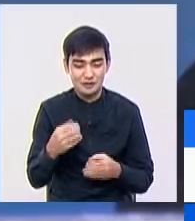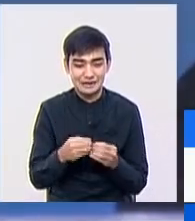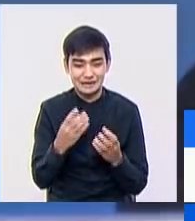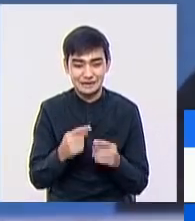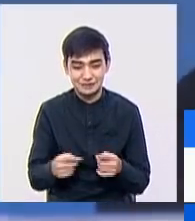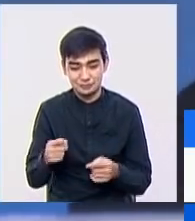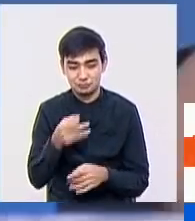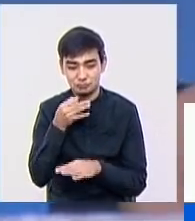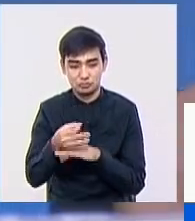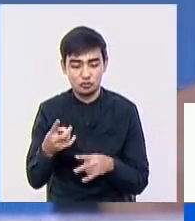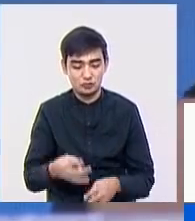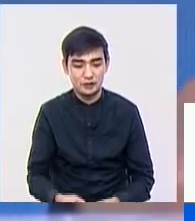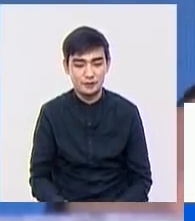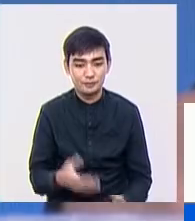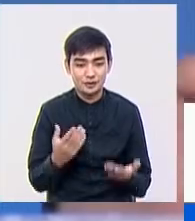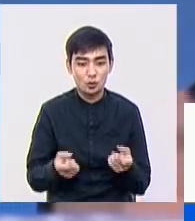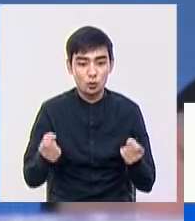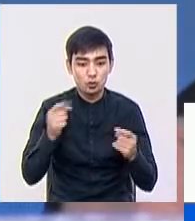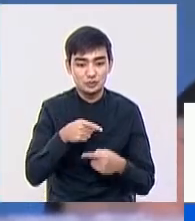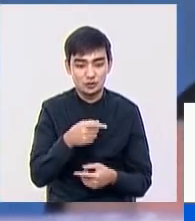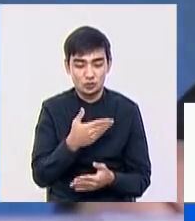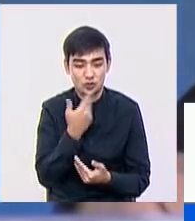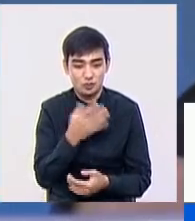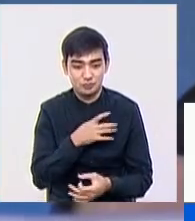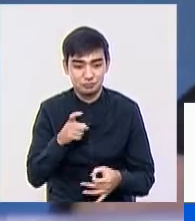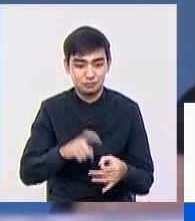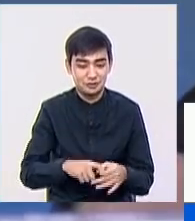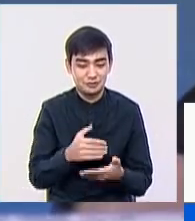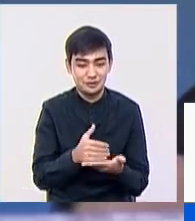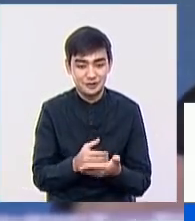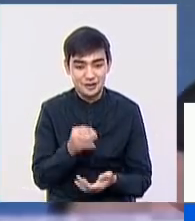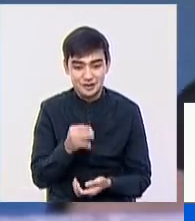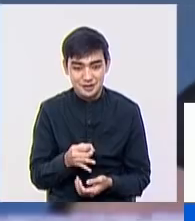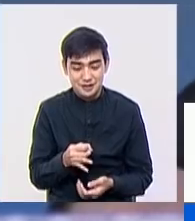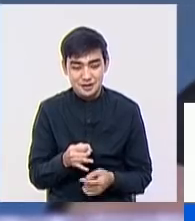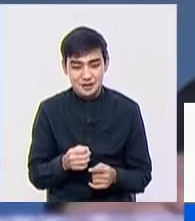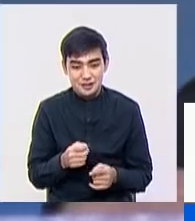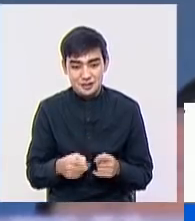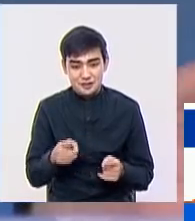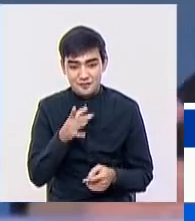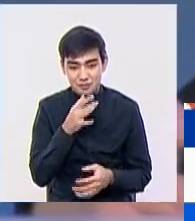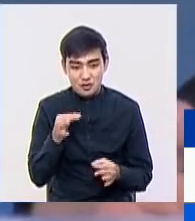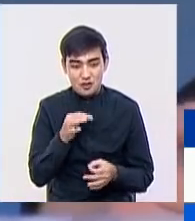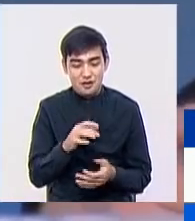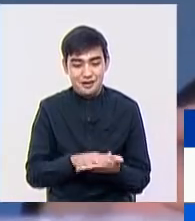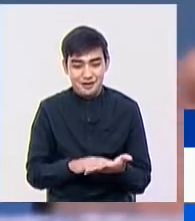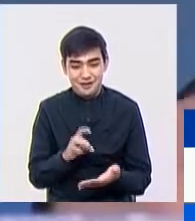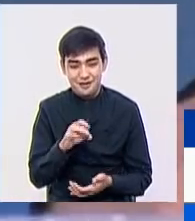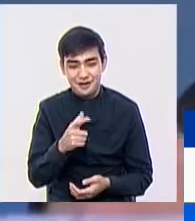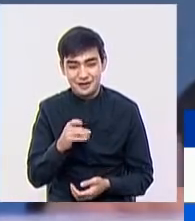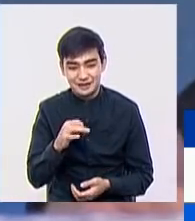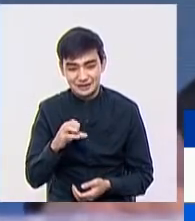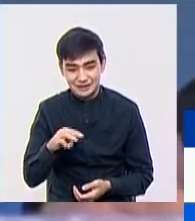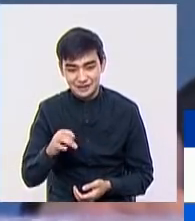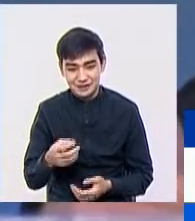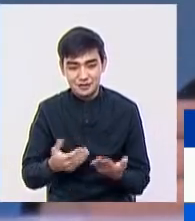другим животным он придет и там выяснится, что это не было в определенный срок осуществлена перерегистрация или сообщение о том, что